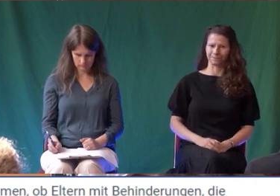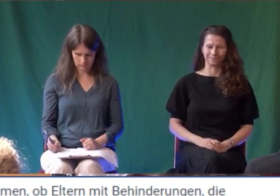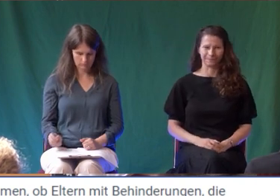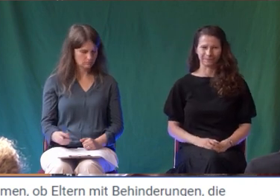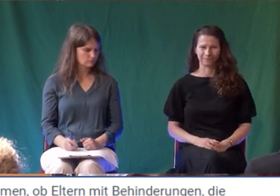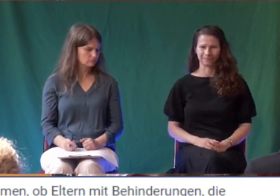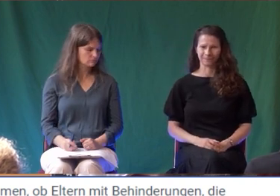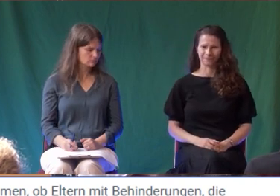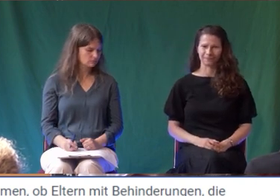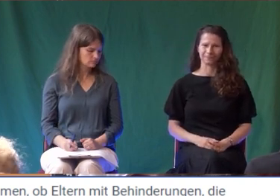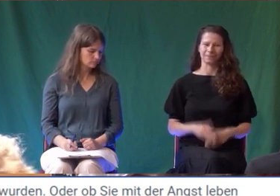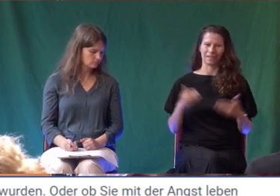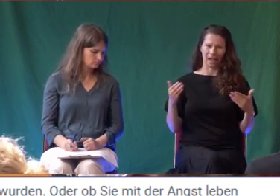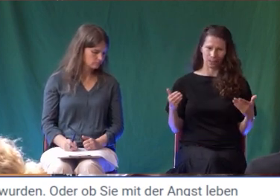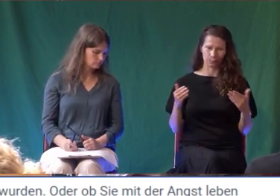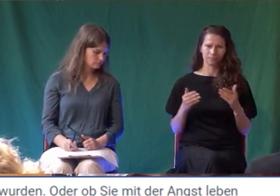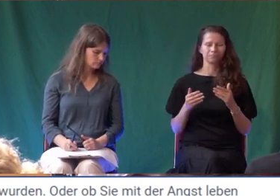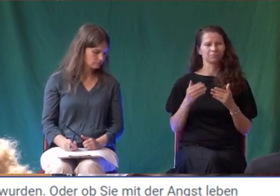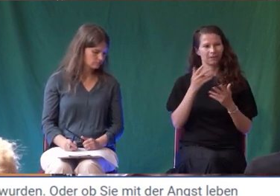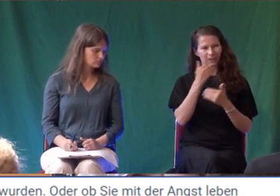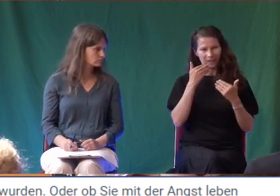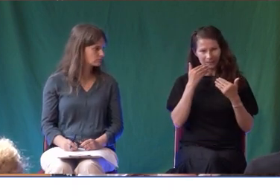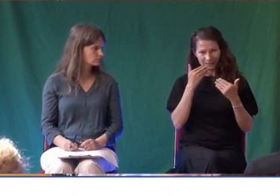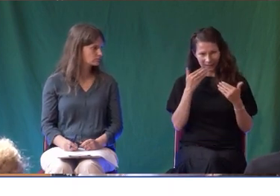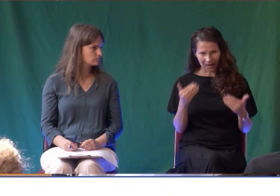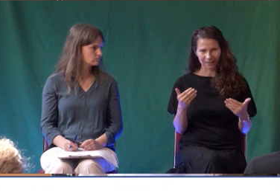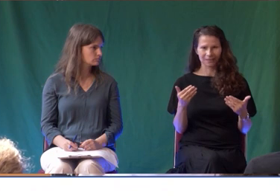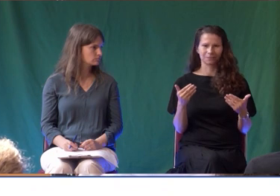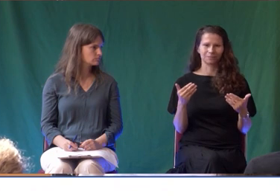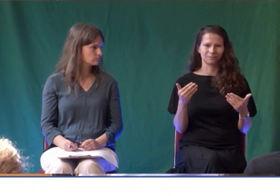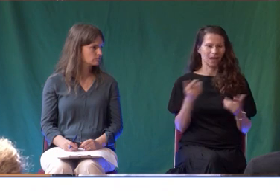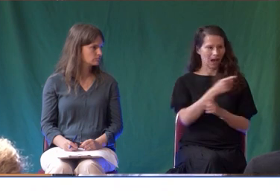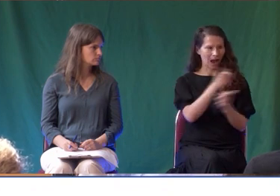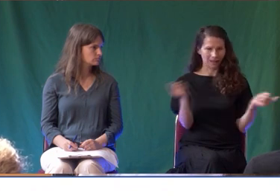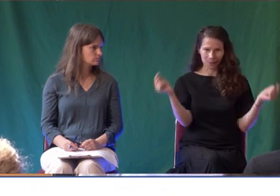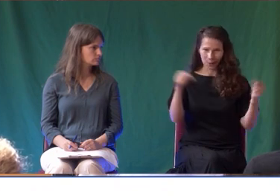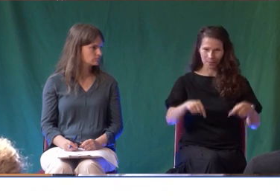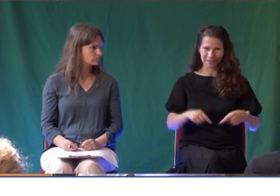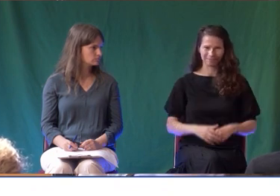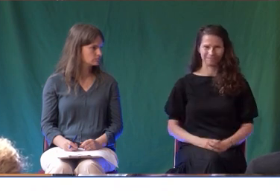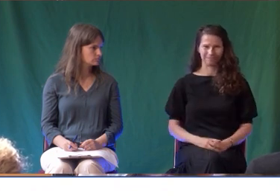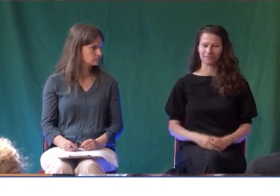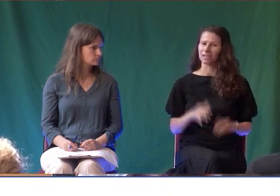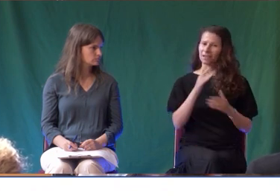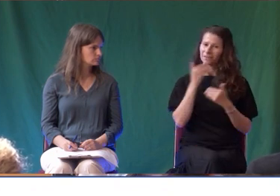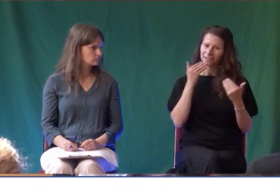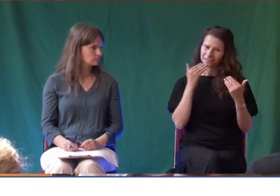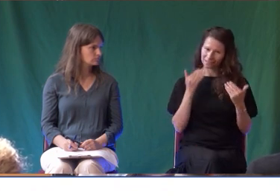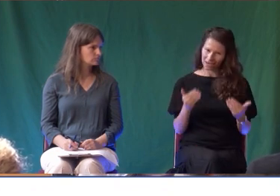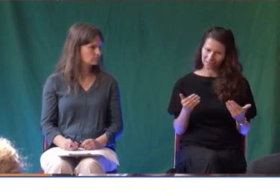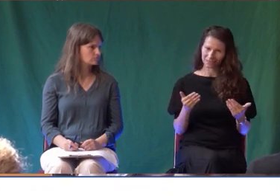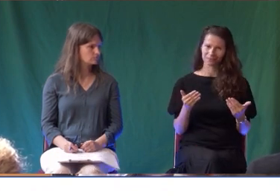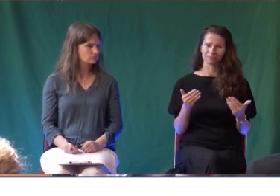also erst einmal vielen Dank hier dass sie alle hier sind vielen Dank auch